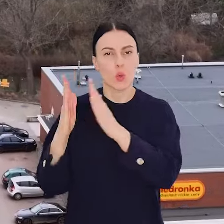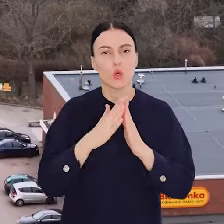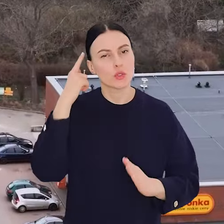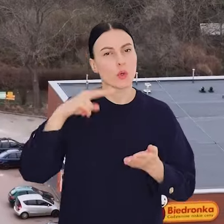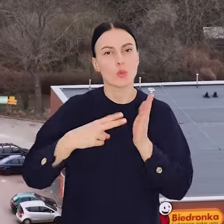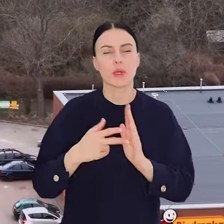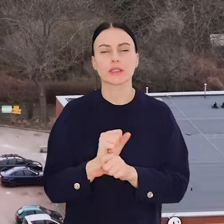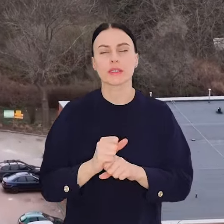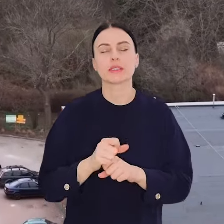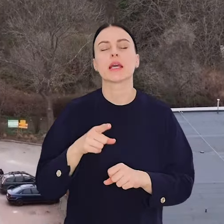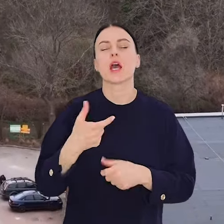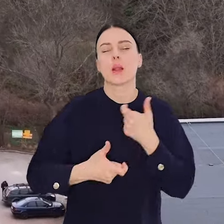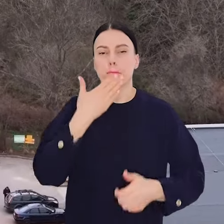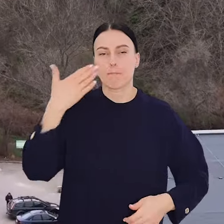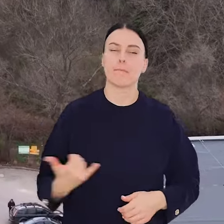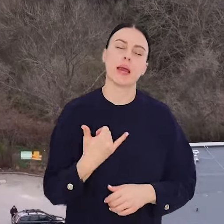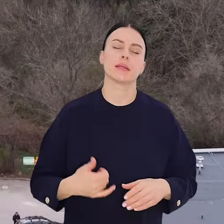konsultacje zaplanowano w maju.